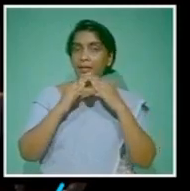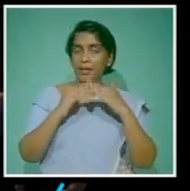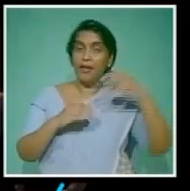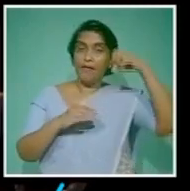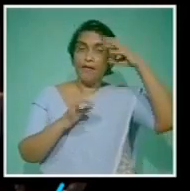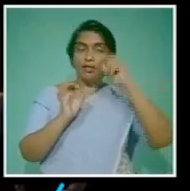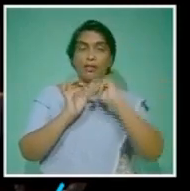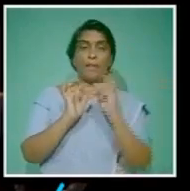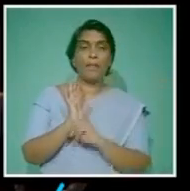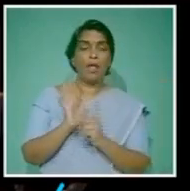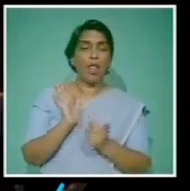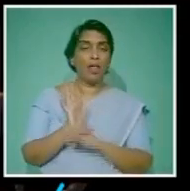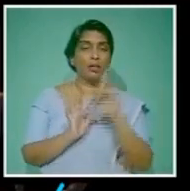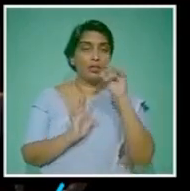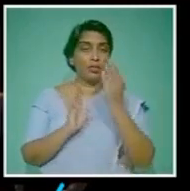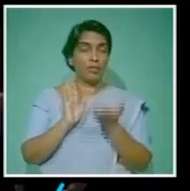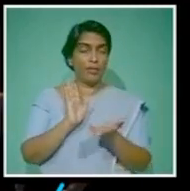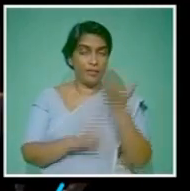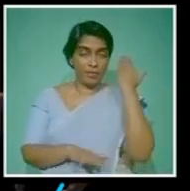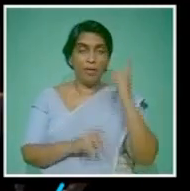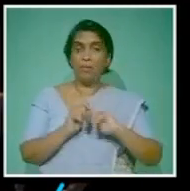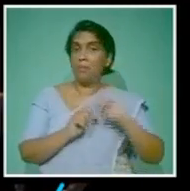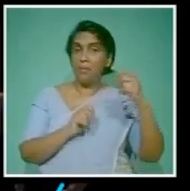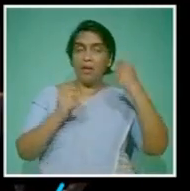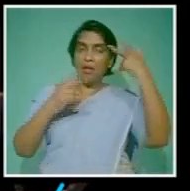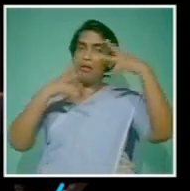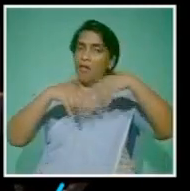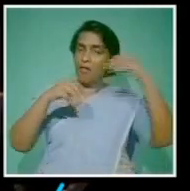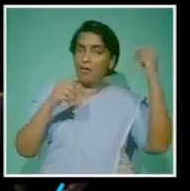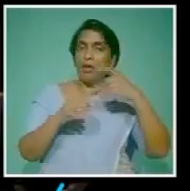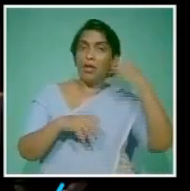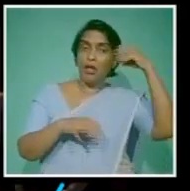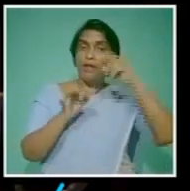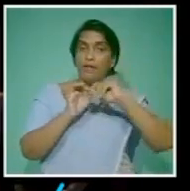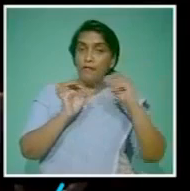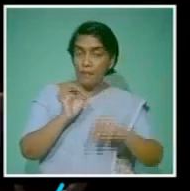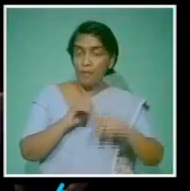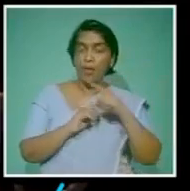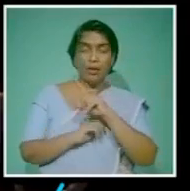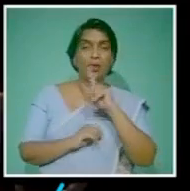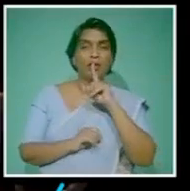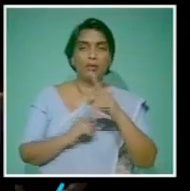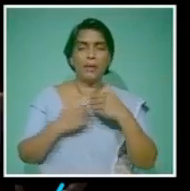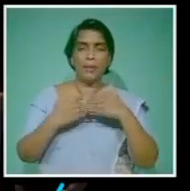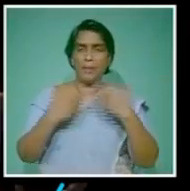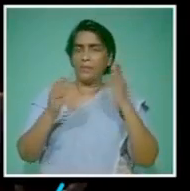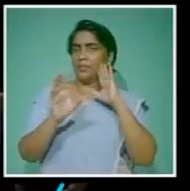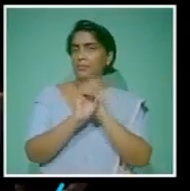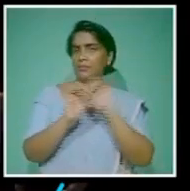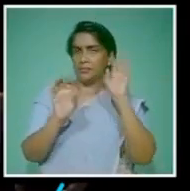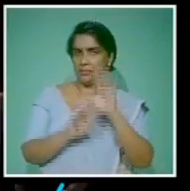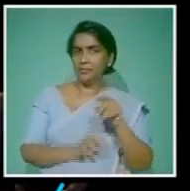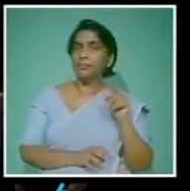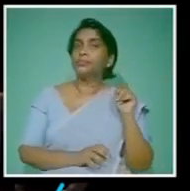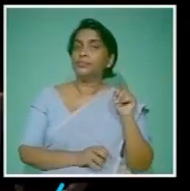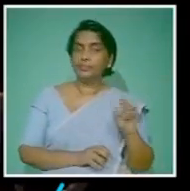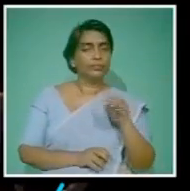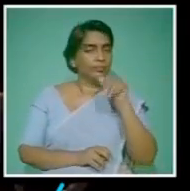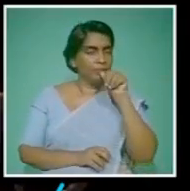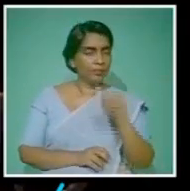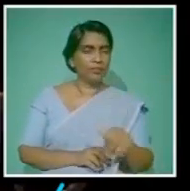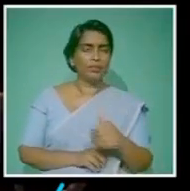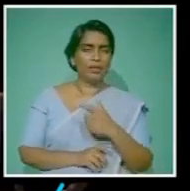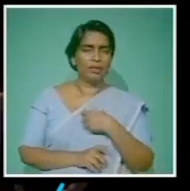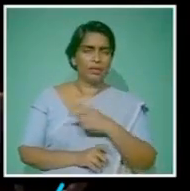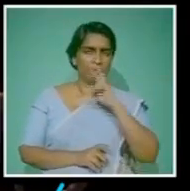බිල 111 මා ඇති බවත් නොගියොත් විදුලිය විසන්ධිකරන බව ලංකා විදුලි වල මණ්ඩලය දන්වා ඇති බවත් යන මෑයින් පොතක් පළ කර තිබුණි මේ අත වශයෙන් කරුණු